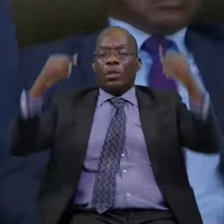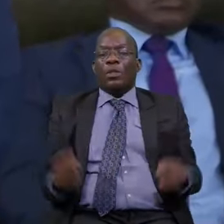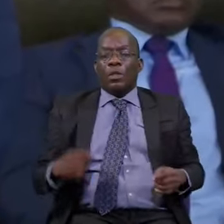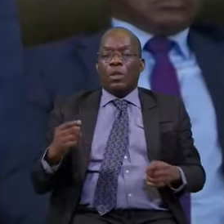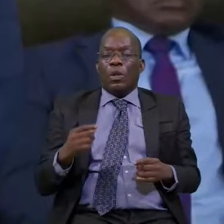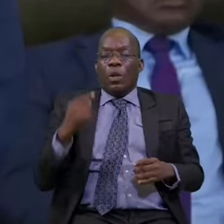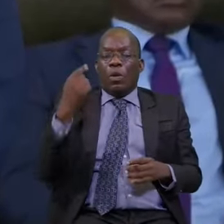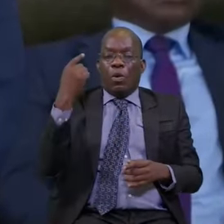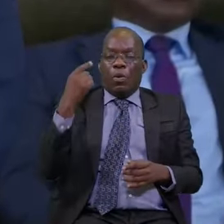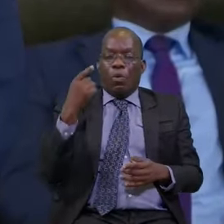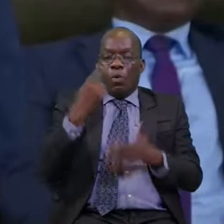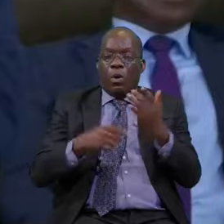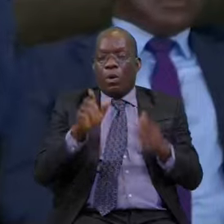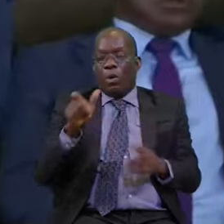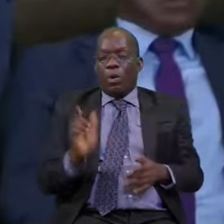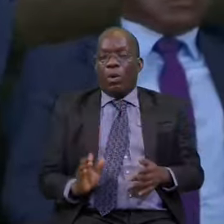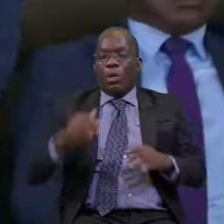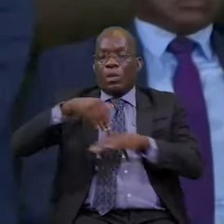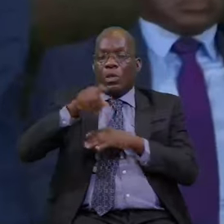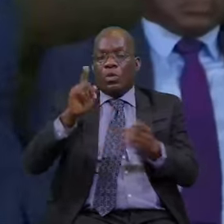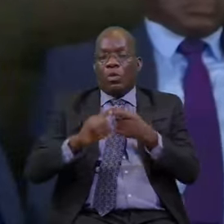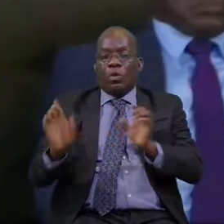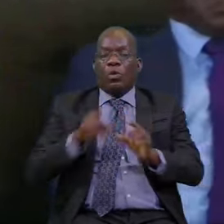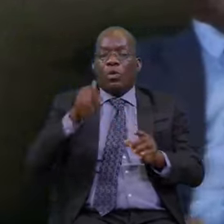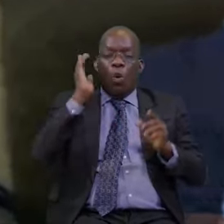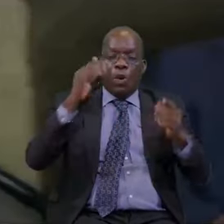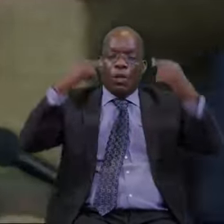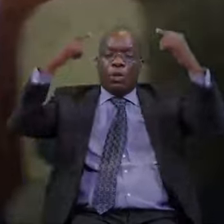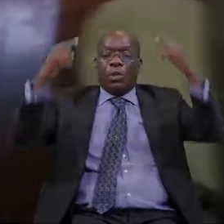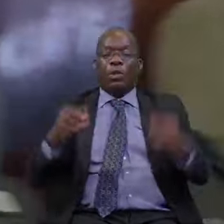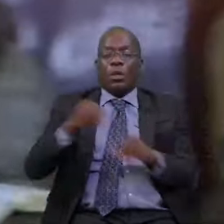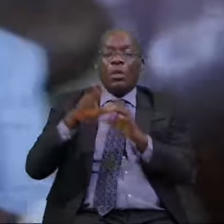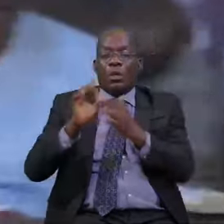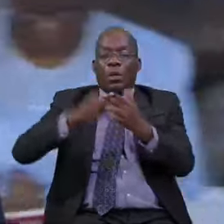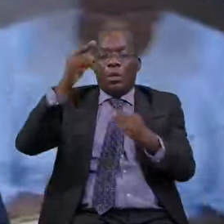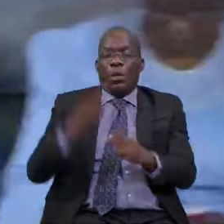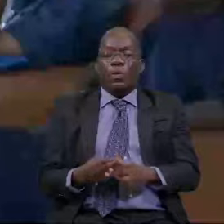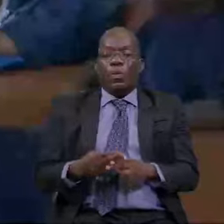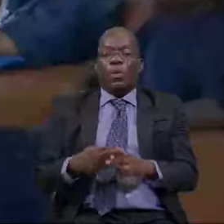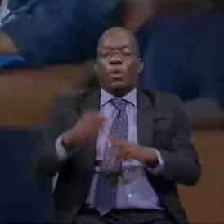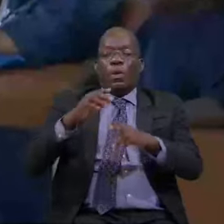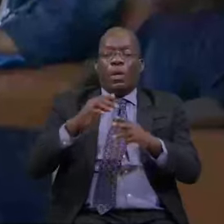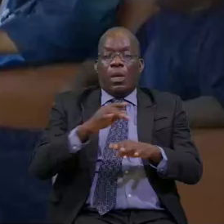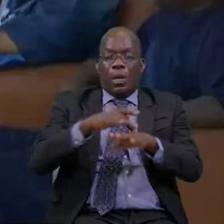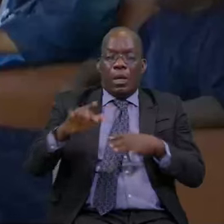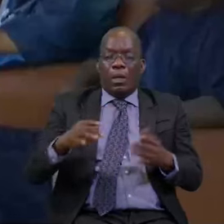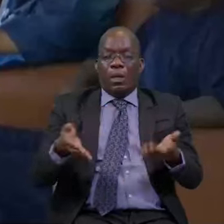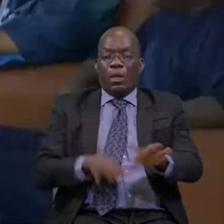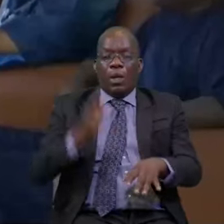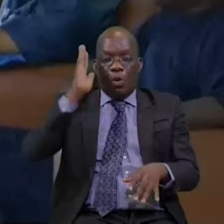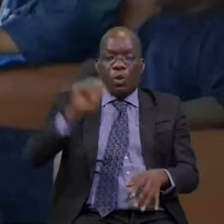Seigneur vous a envoyé à réaliser. Vous allez réaliser. Et la mort prématurée ne va pas vous